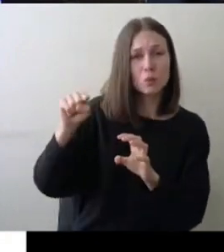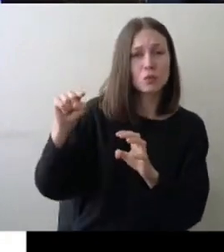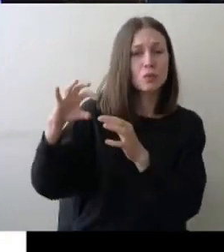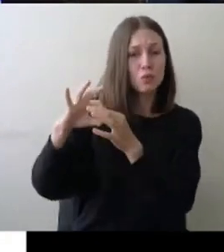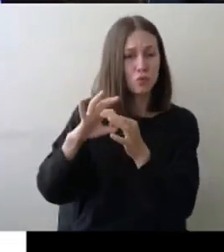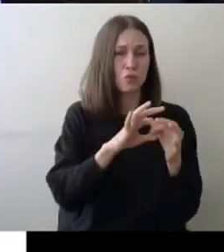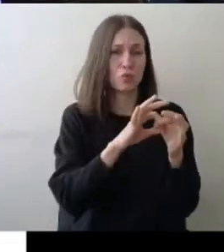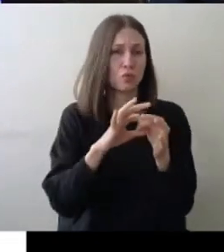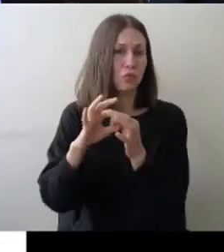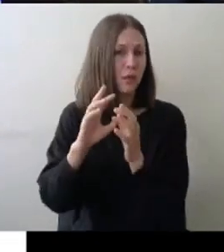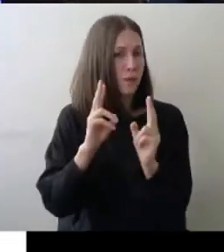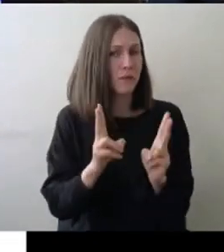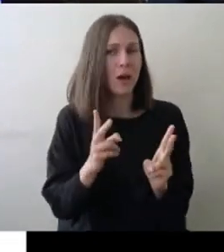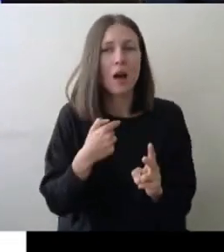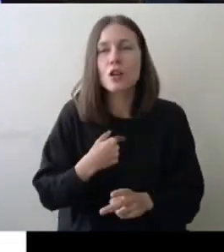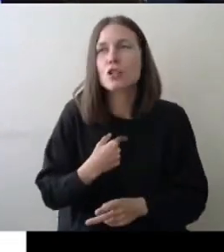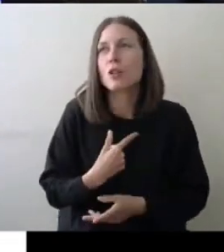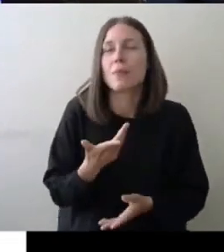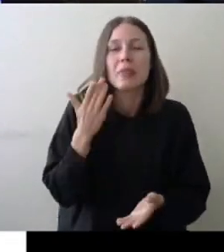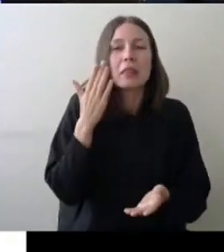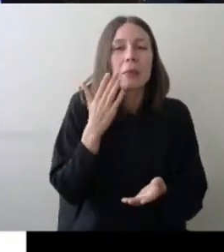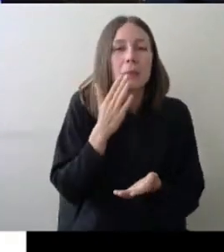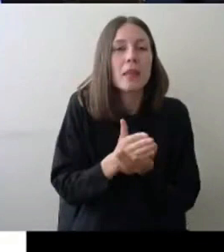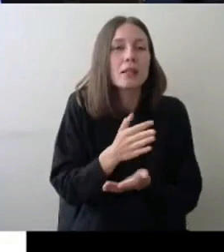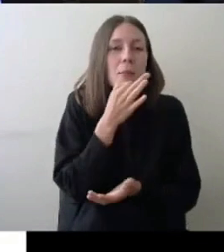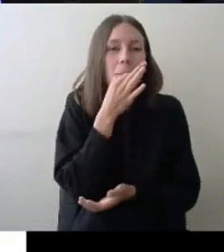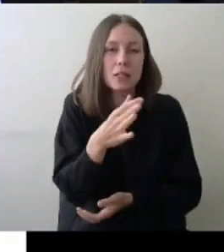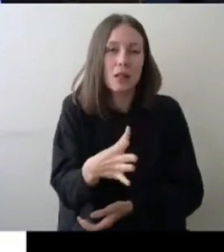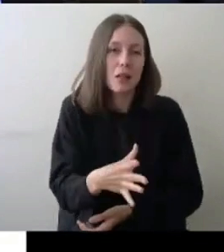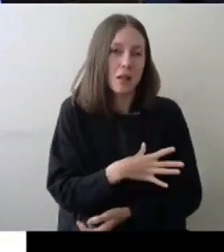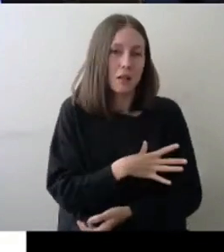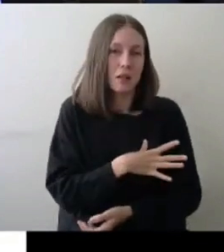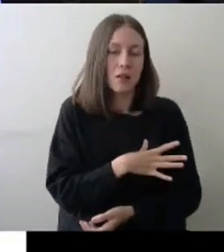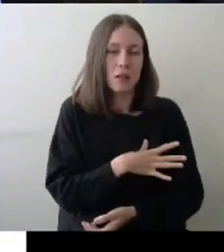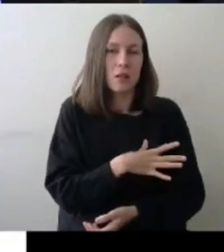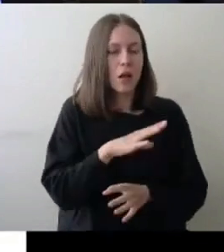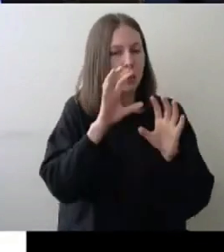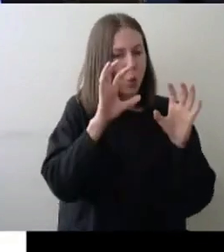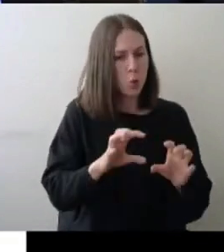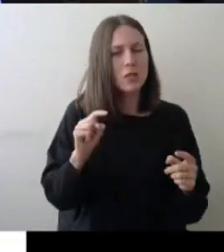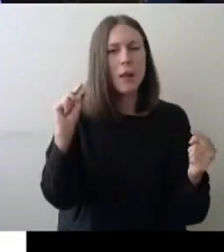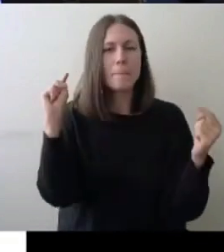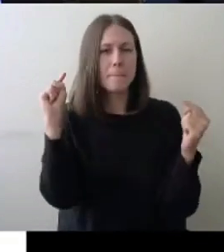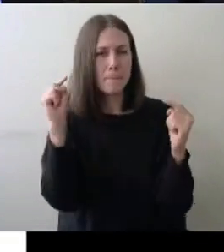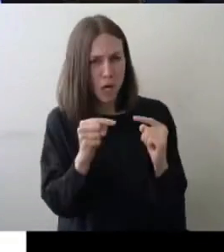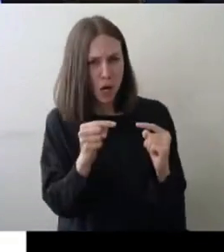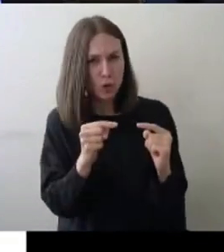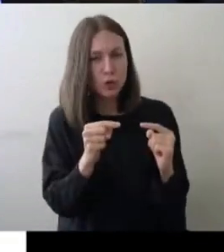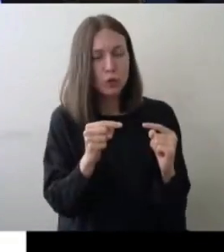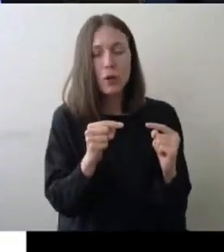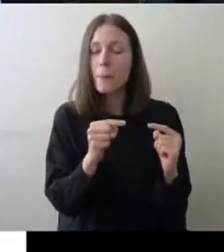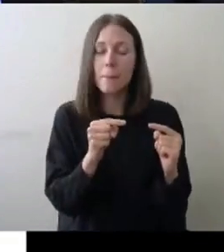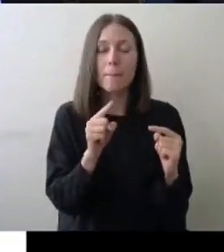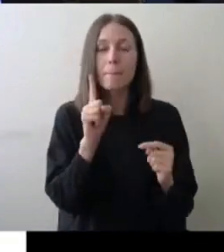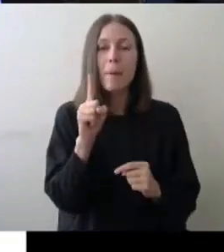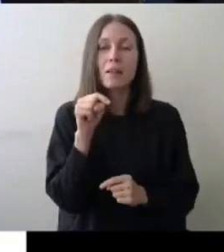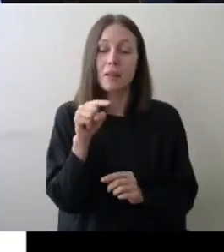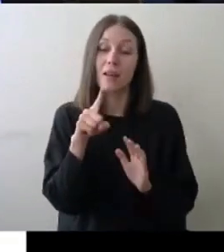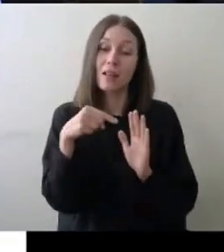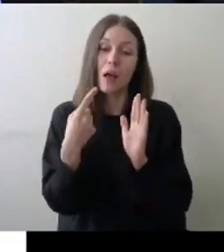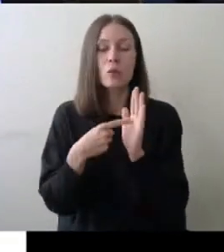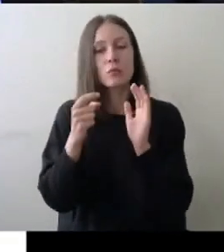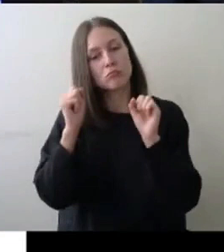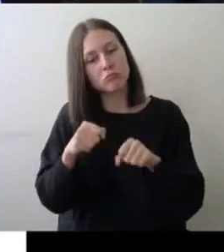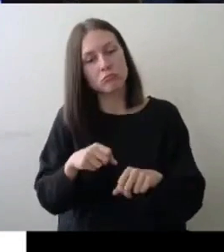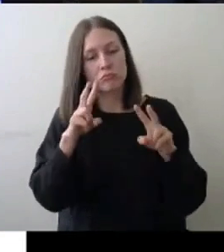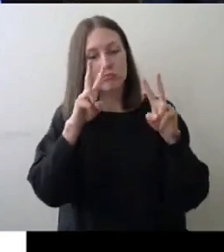išliktų. Aš negaliu sakyti tiesiogiai, kad tai tikrai prieštarautų konstitucijai, bet bent jau šitą klausimą galima būtų nagrinėti ir